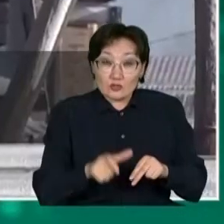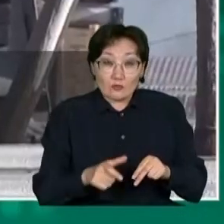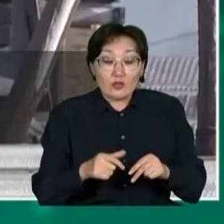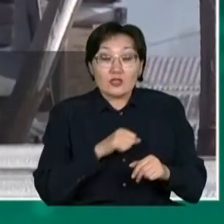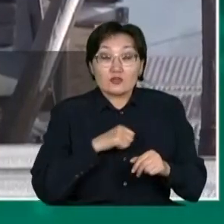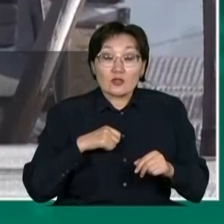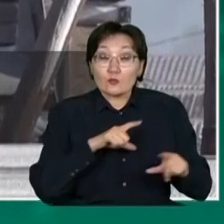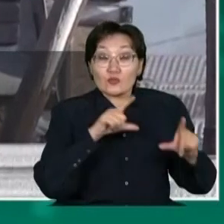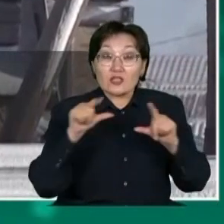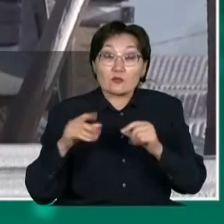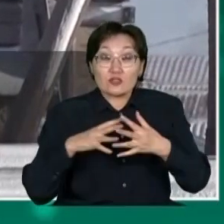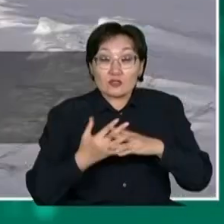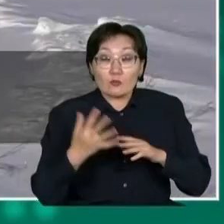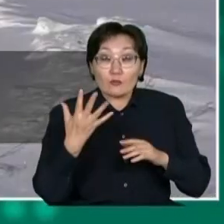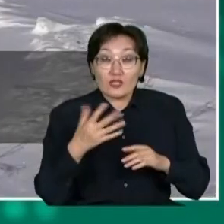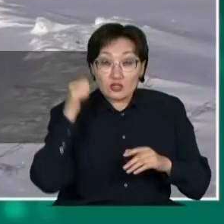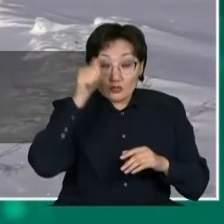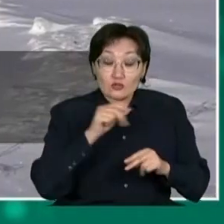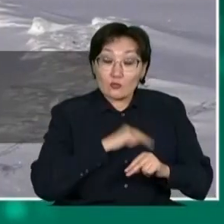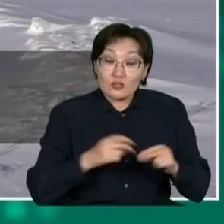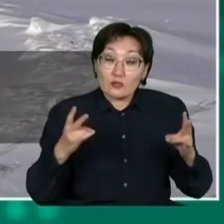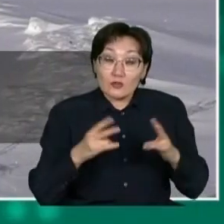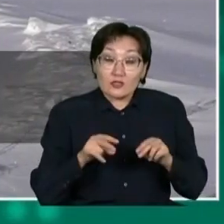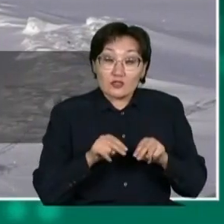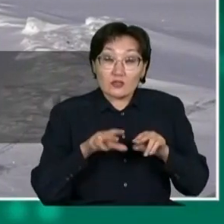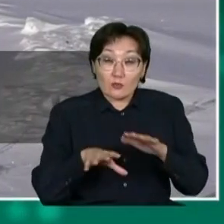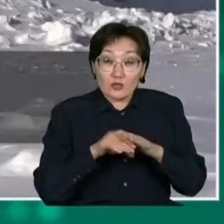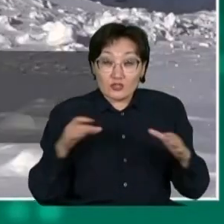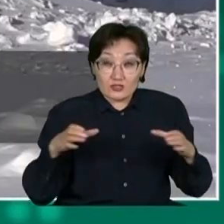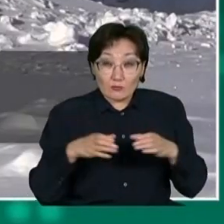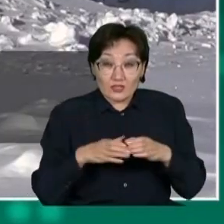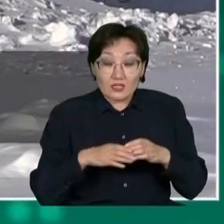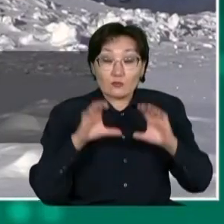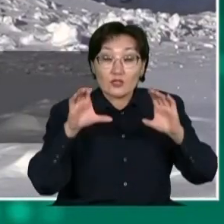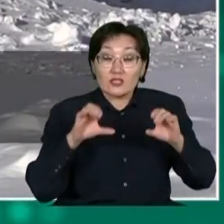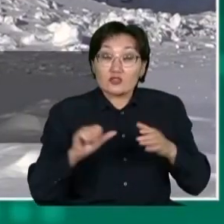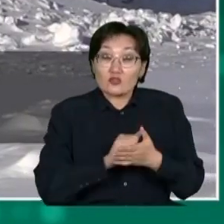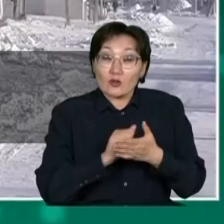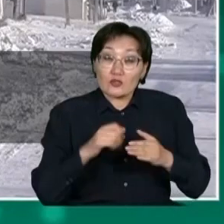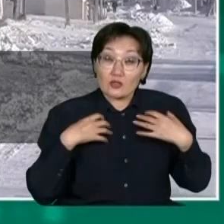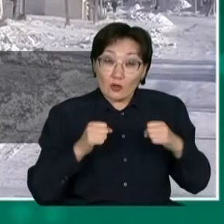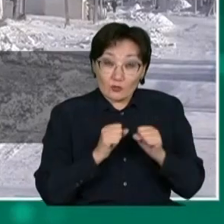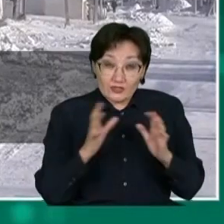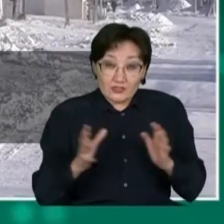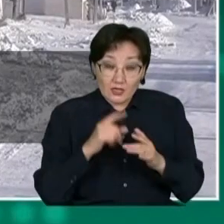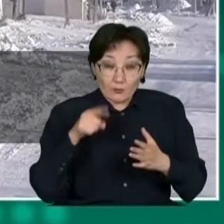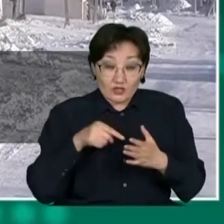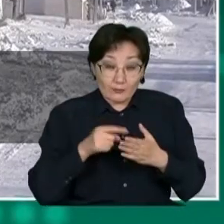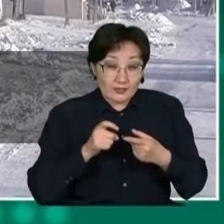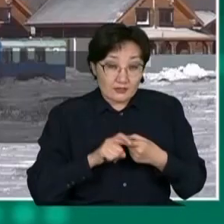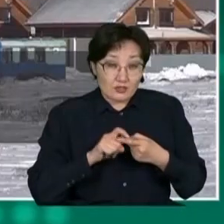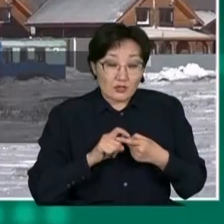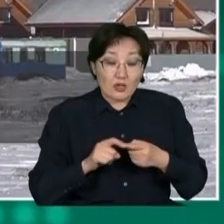өздері барған елді мекенде 5 жыл жұмыс істеу керек. Парламент мәжілісі кейбір заңнамалық актілерге денсаулық сақтау мәселелері